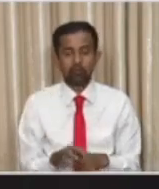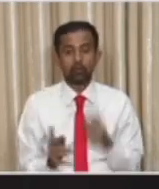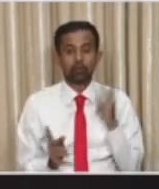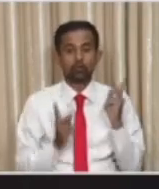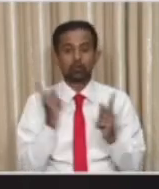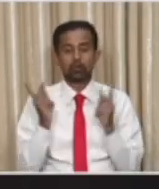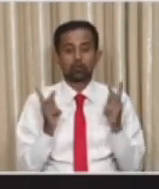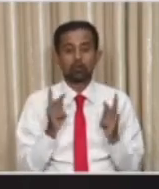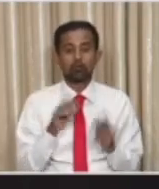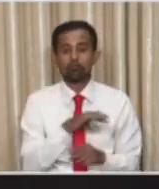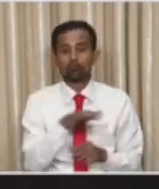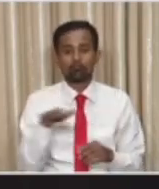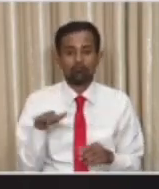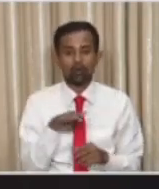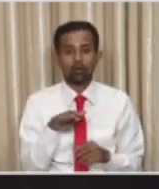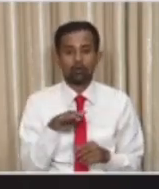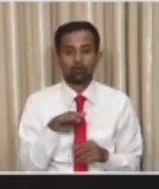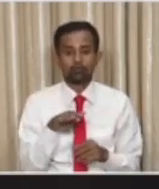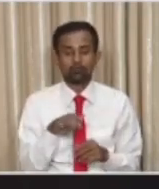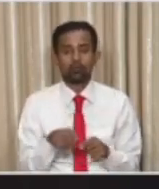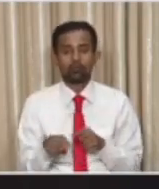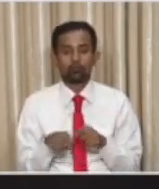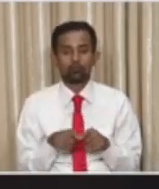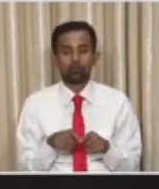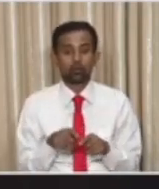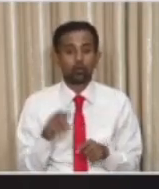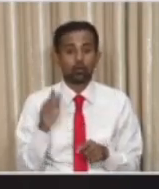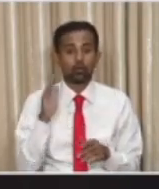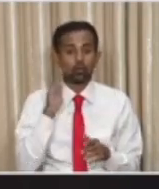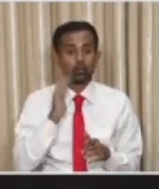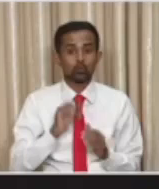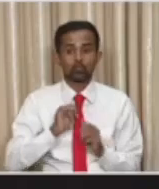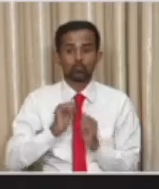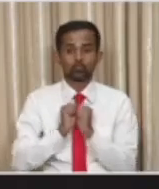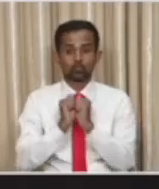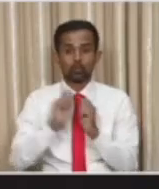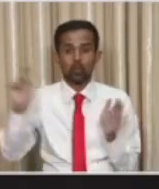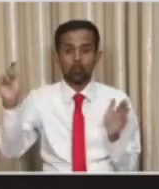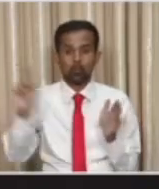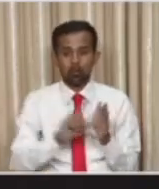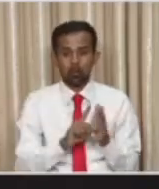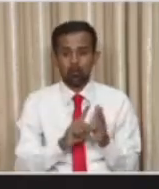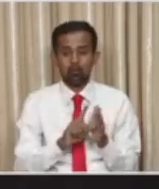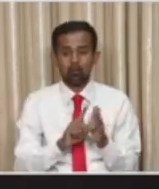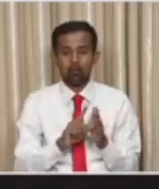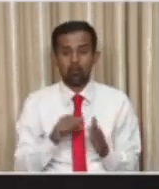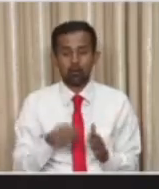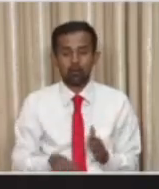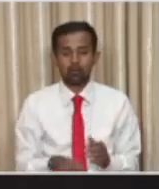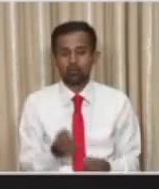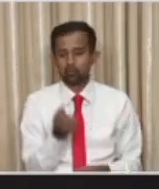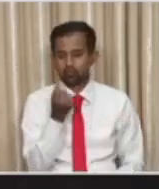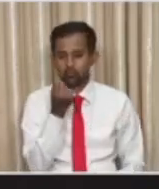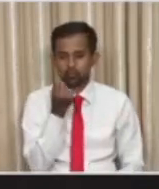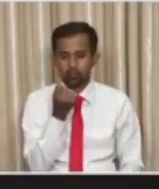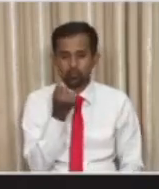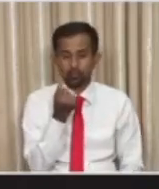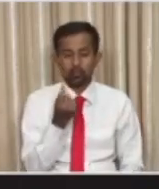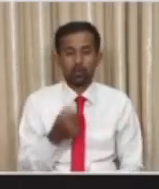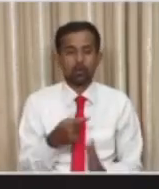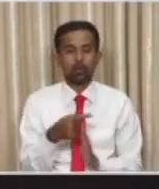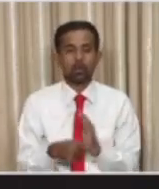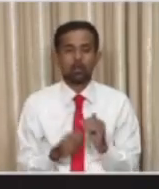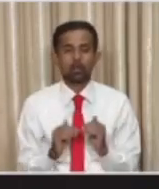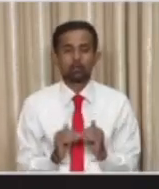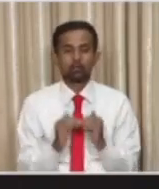සංචාරක ශේෂ්ත්‍රයයි ඒ වගේම විදේශ ප්‍රේෂණ ටිකයි වලින් තමයි අද යම් ආකාරයේ රට ඔලුව